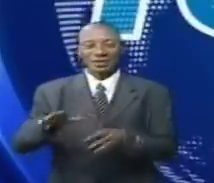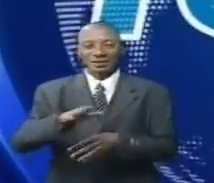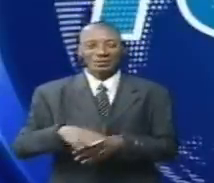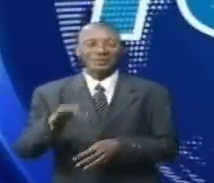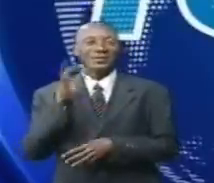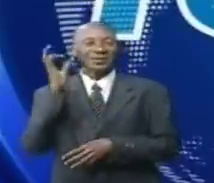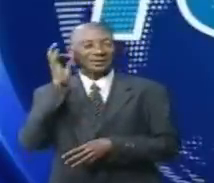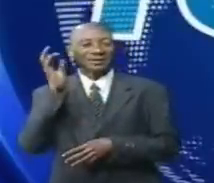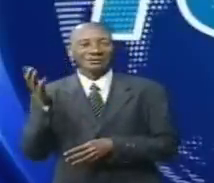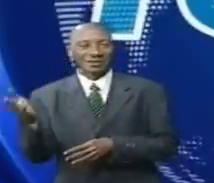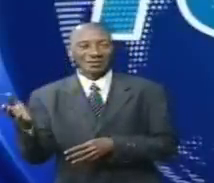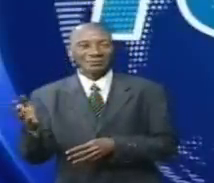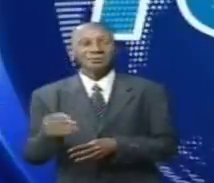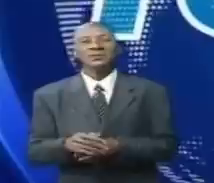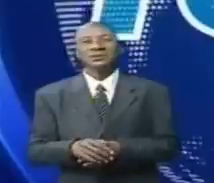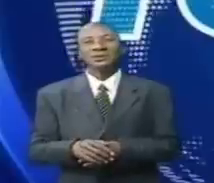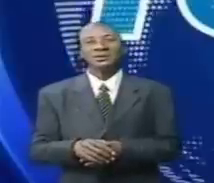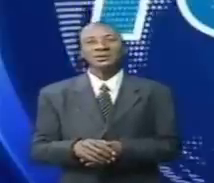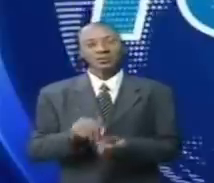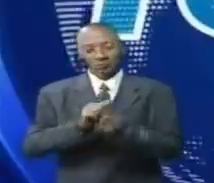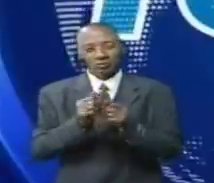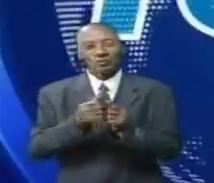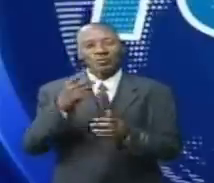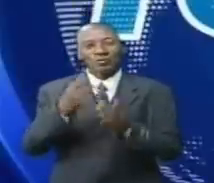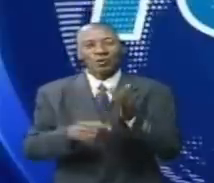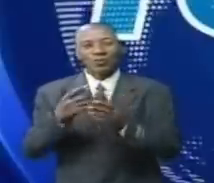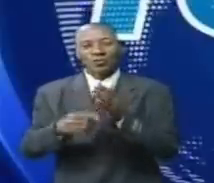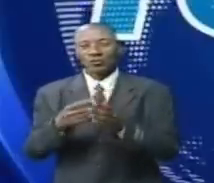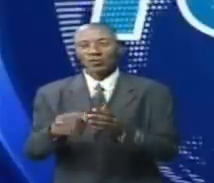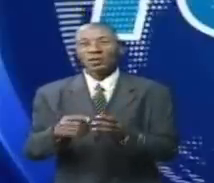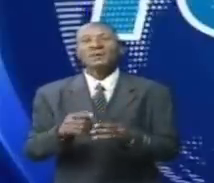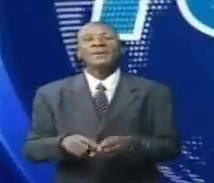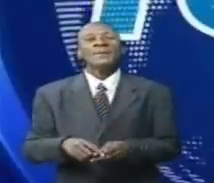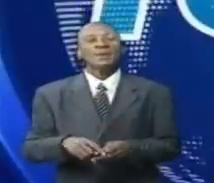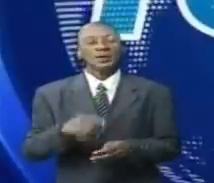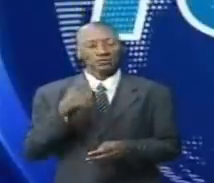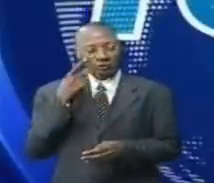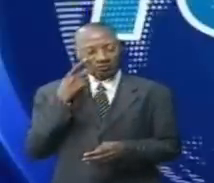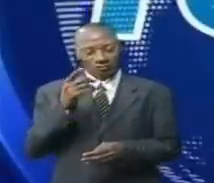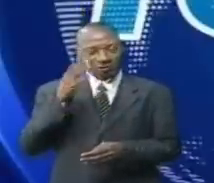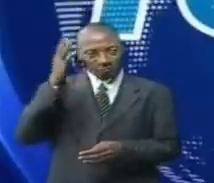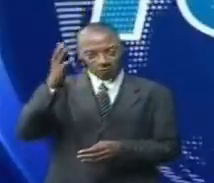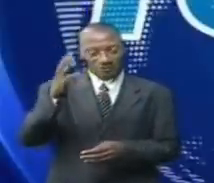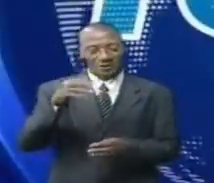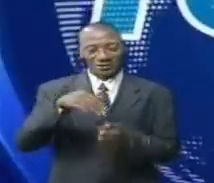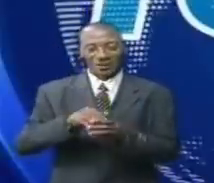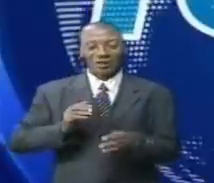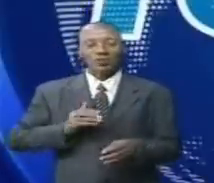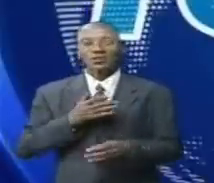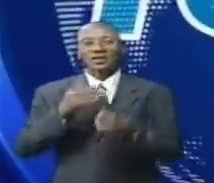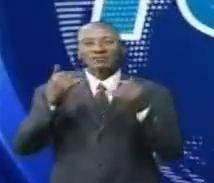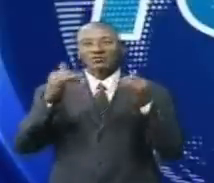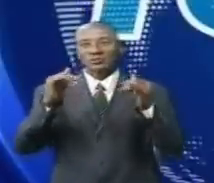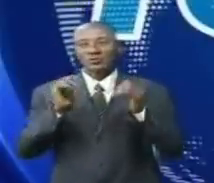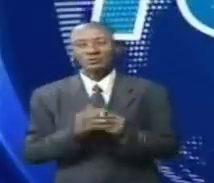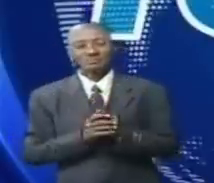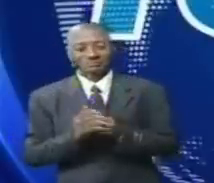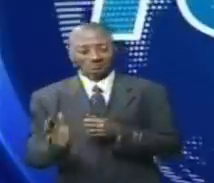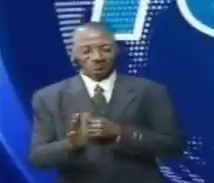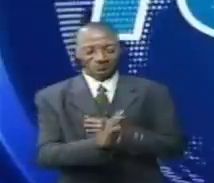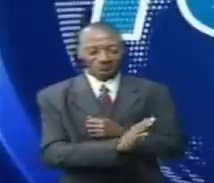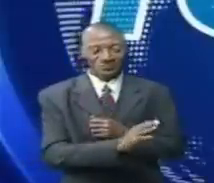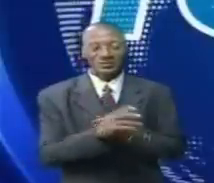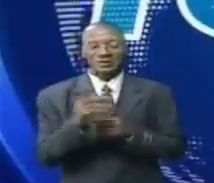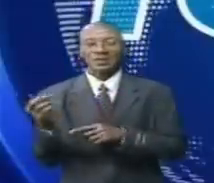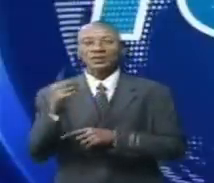structure sous-régionale. Les détails dans nos prochaines éditions. Deux titres à suivre dans ce journal. Bienvenue à tous. Journée mondiale de la population, le